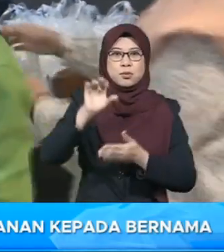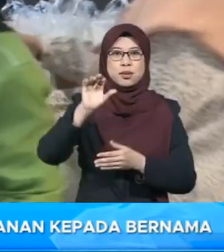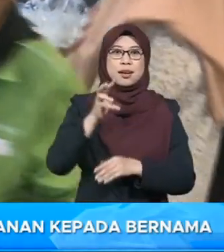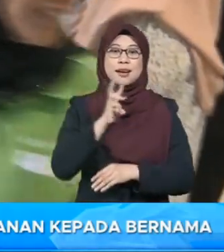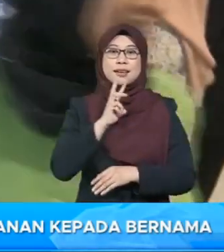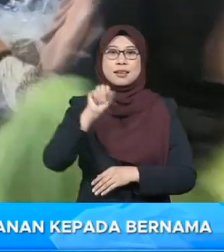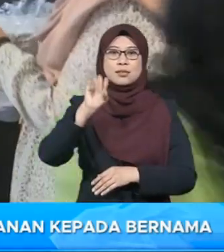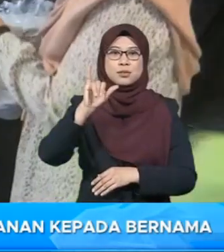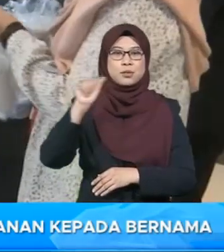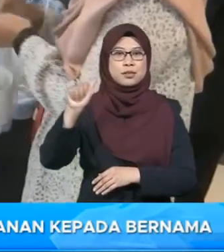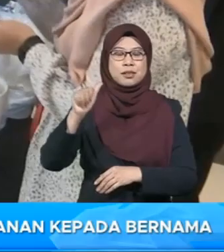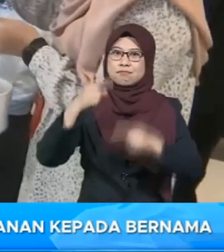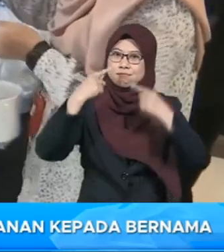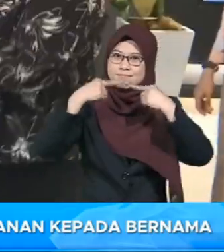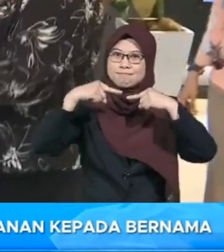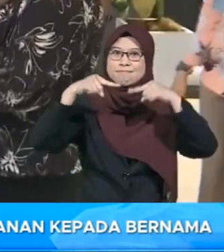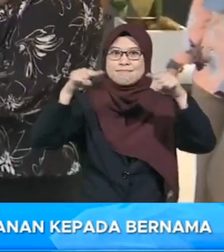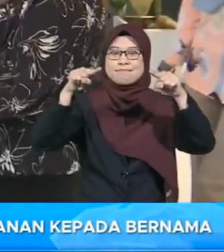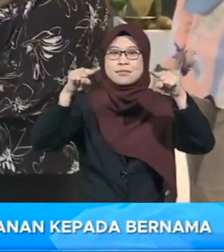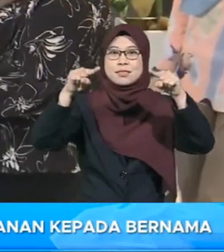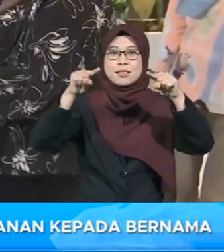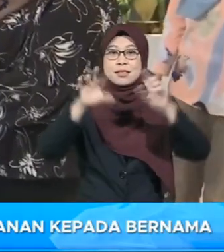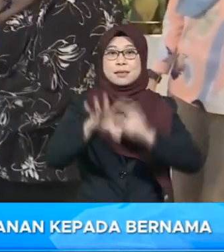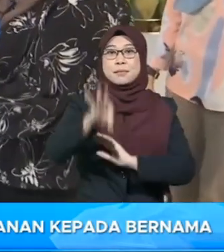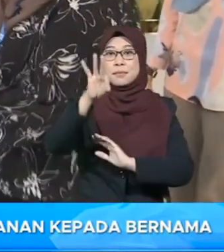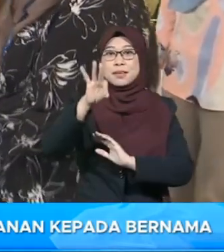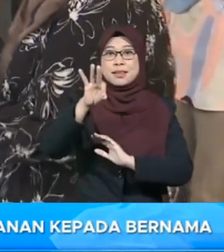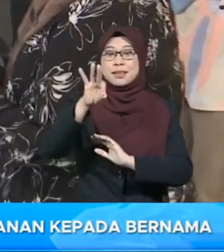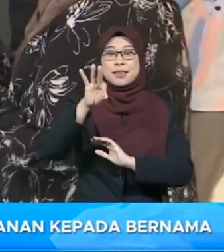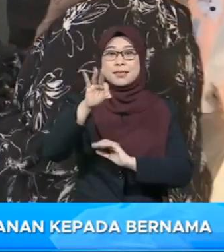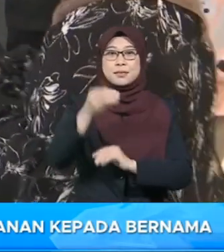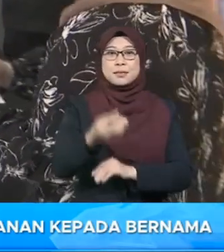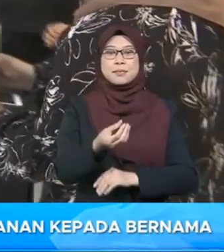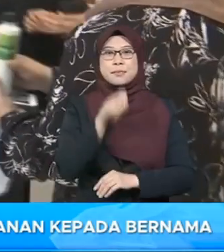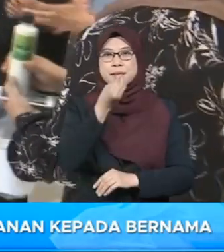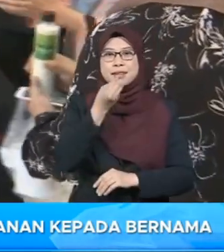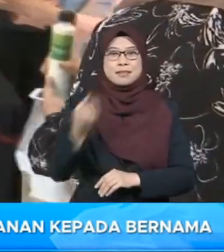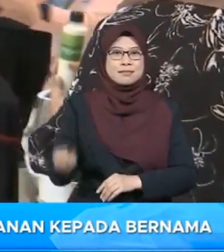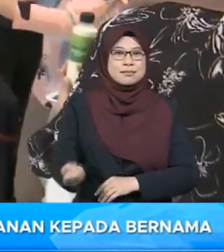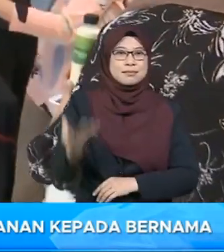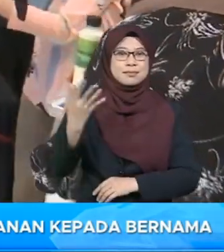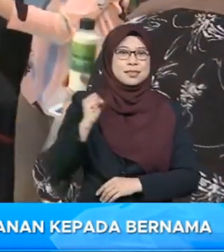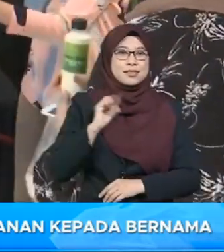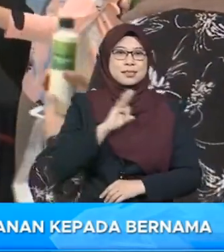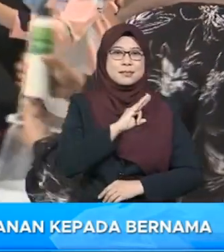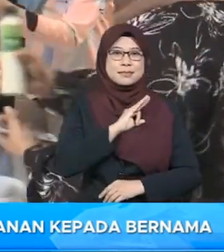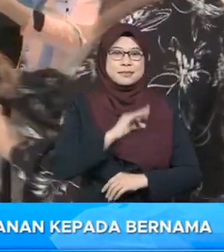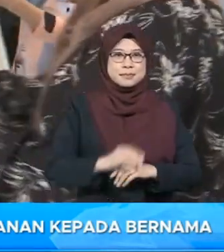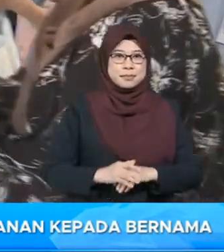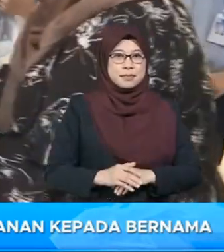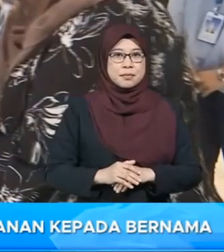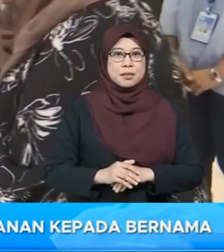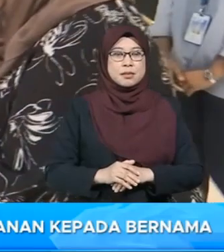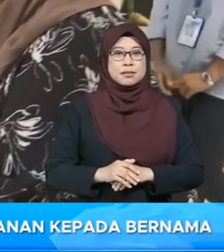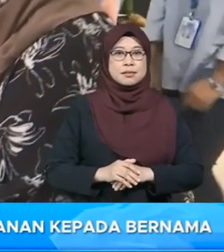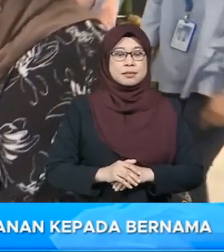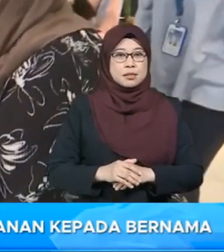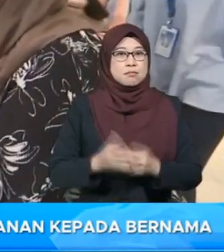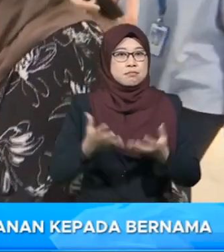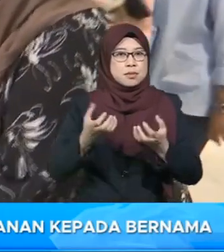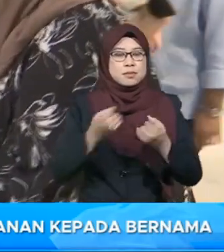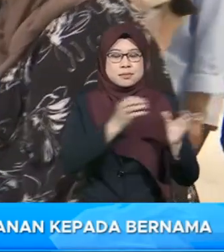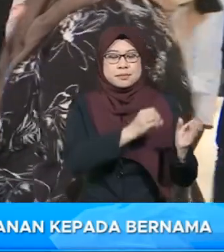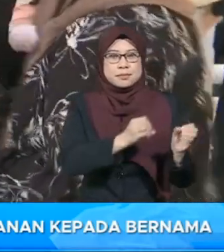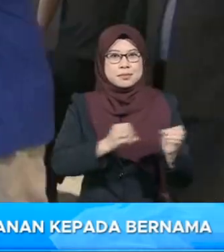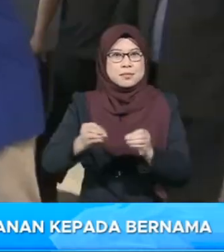antara produk terkenal cap kunci dipilih sebagai menu juadah berbuka kepada kaki tangan bernama Maze Android menyampaikan hasrat untuk